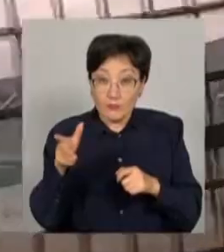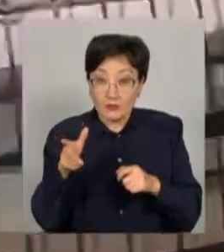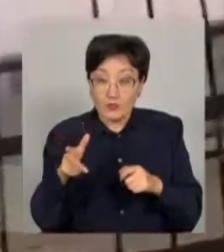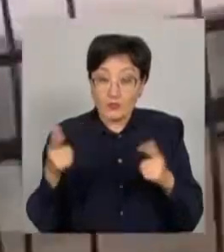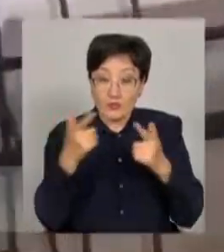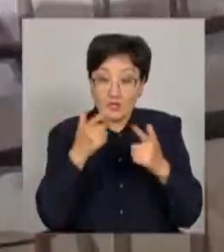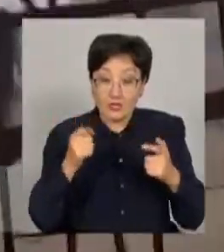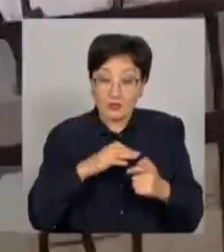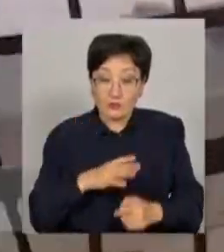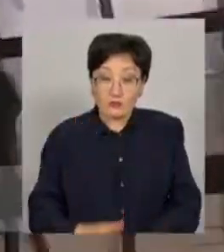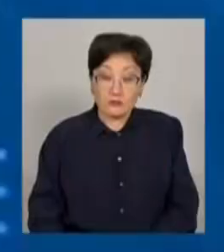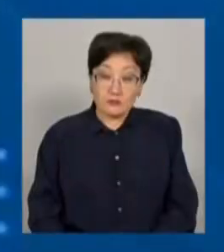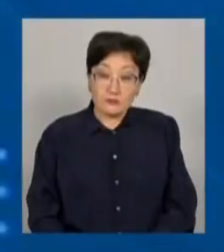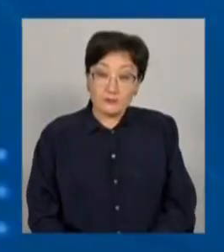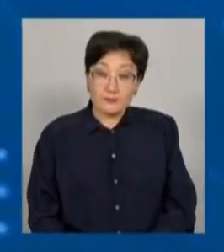жариялаған еді.